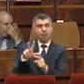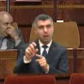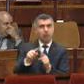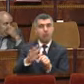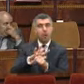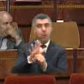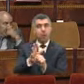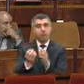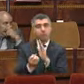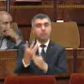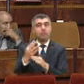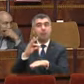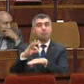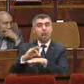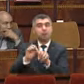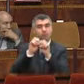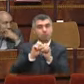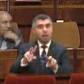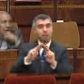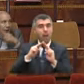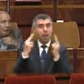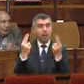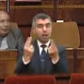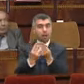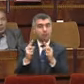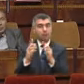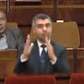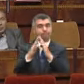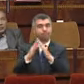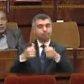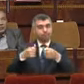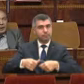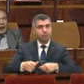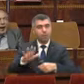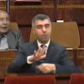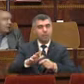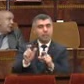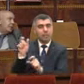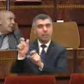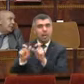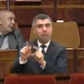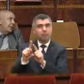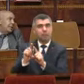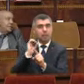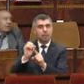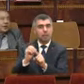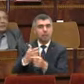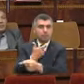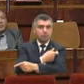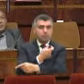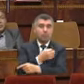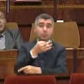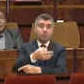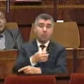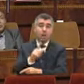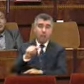ولكن ربما يجب مراجعته لان كاين معاناه كبيره في الحجر اللي كيتعرضوا له الناس اللي عندهم دايرين التلقيح. شكرا السيد